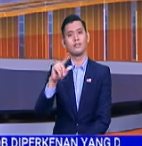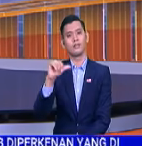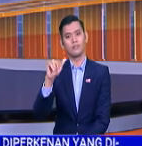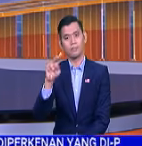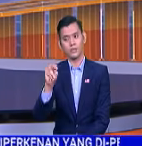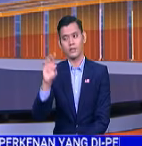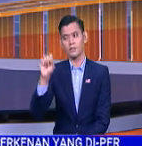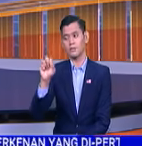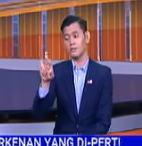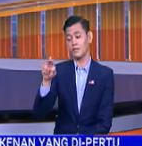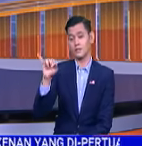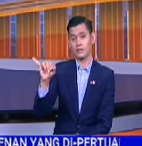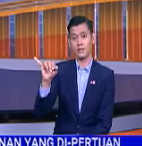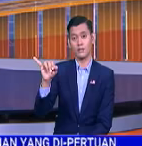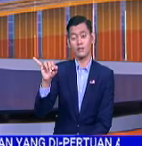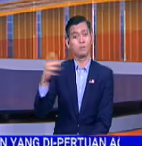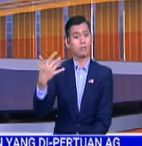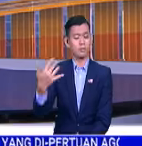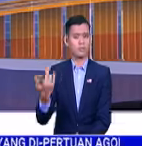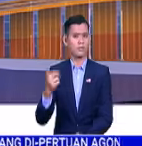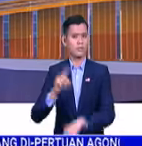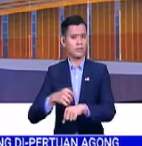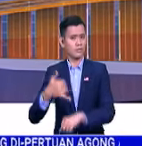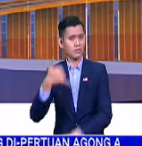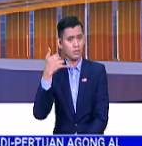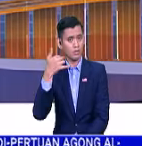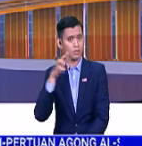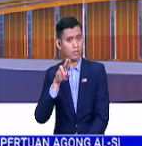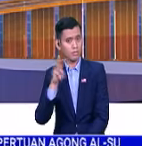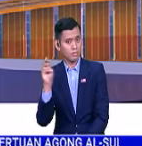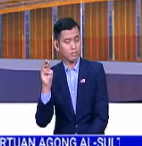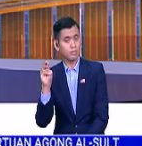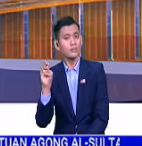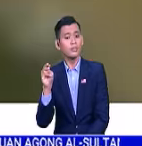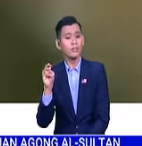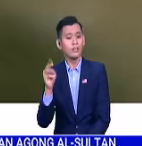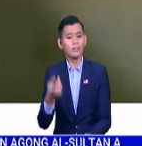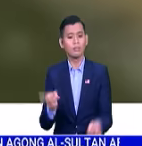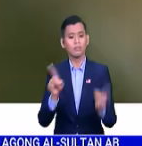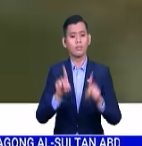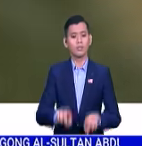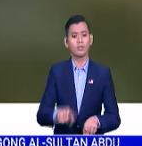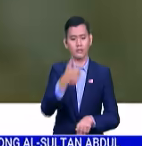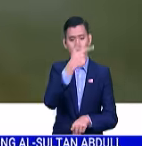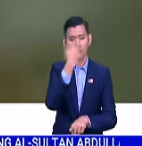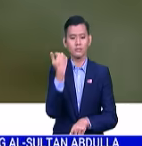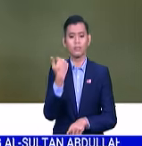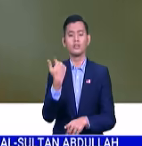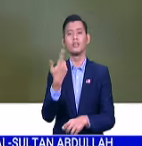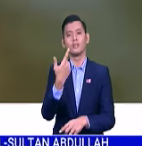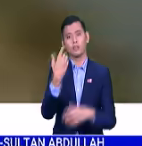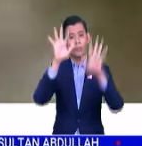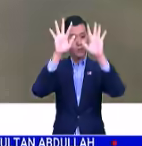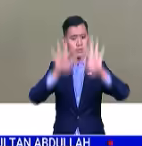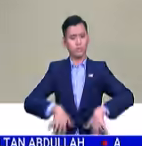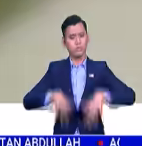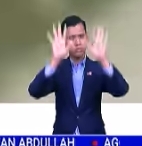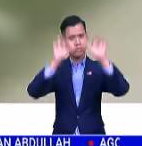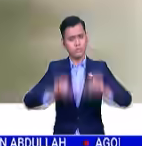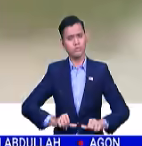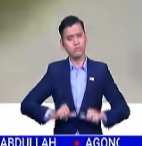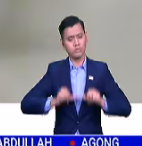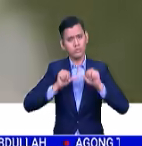ketika dihubungi RTM mengesahkan perkara tersebut. Menurut beliau, kejadian itu dipercayai berpunca daripada hujan lebat